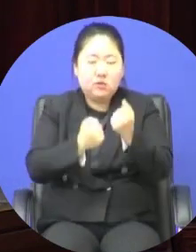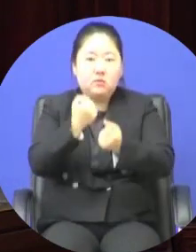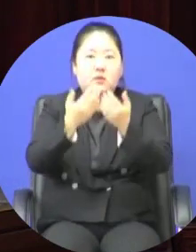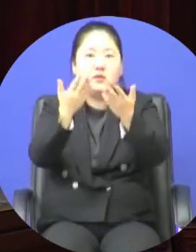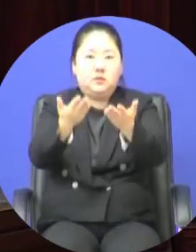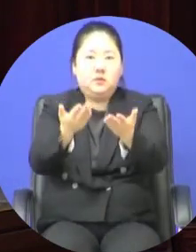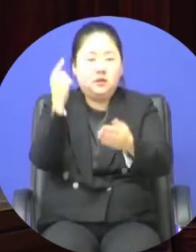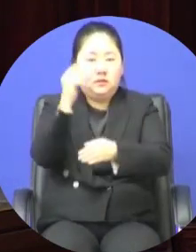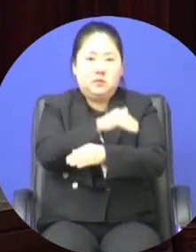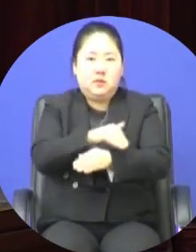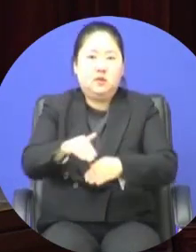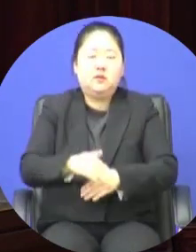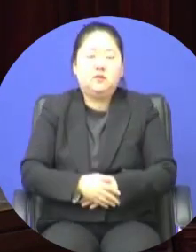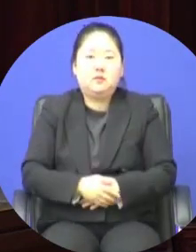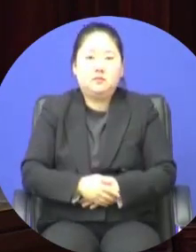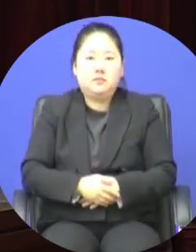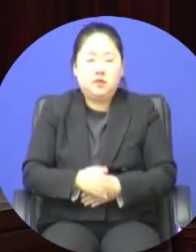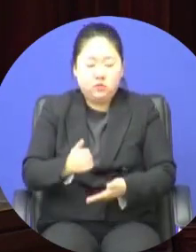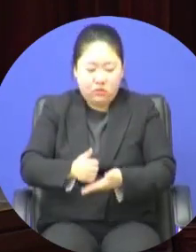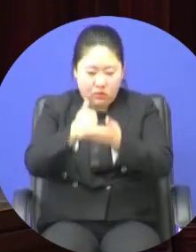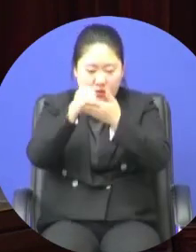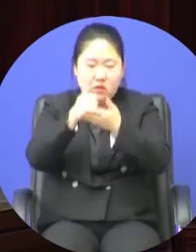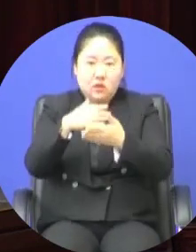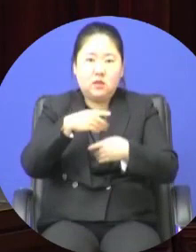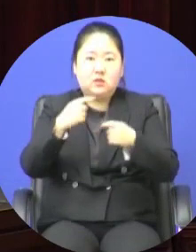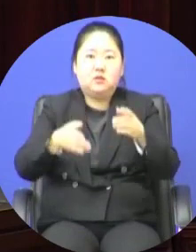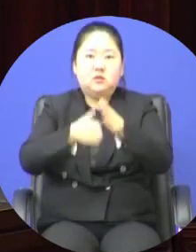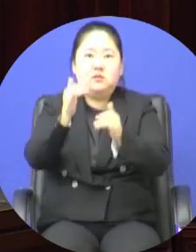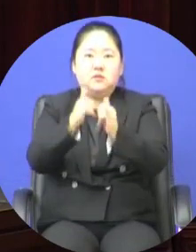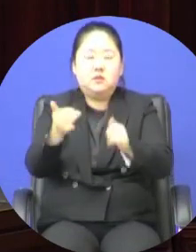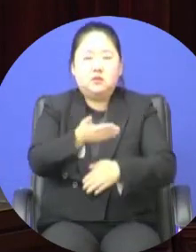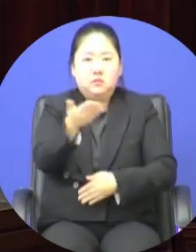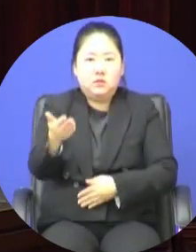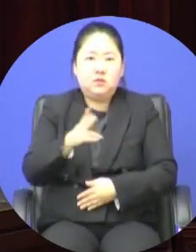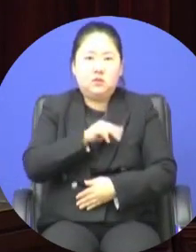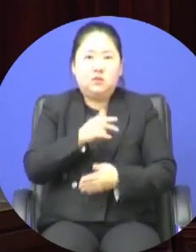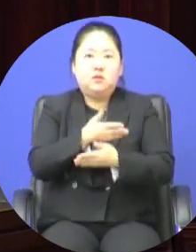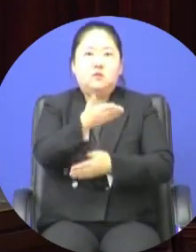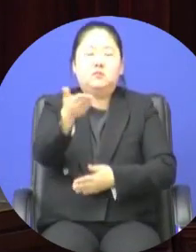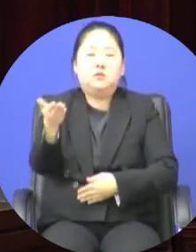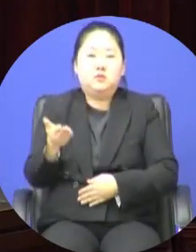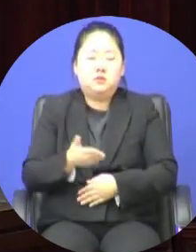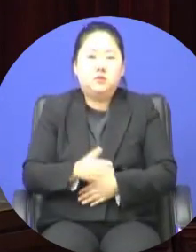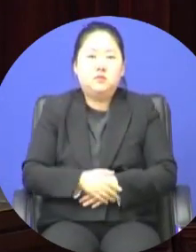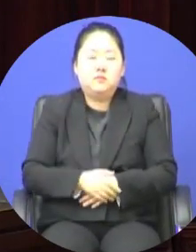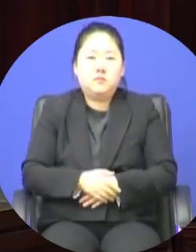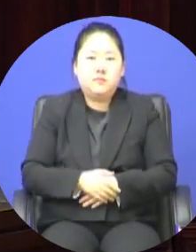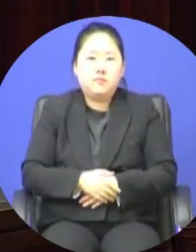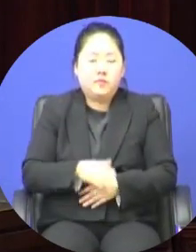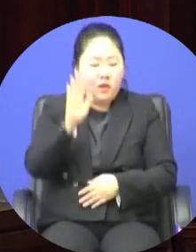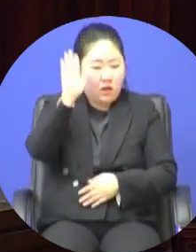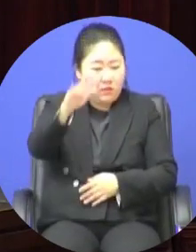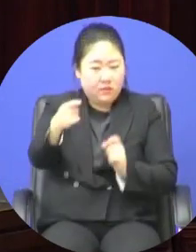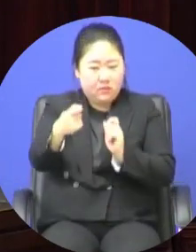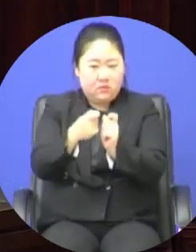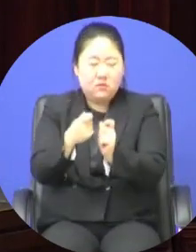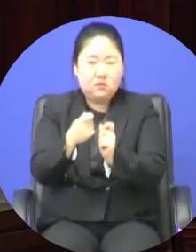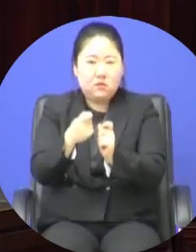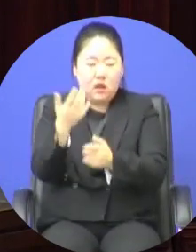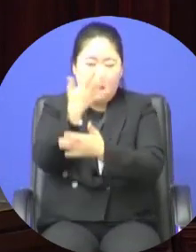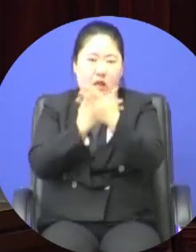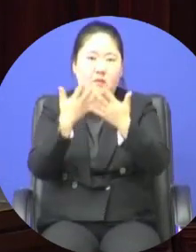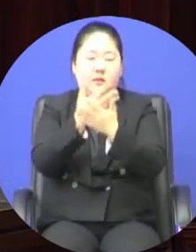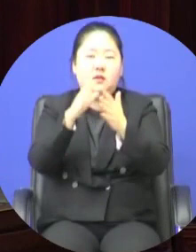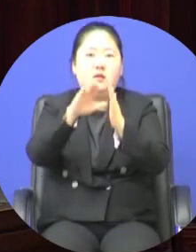설명드리도록 하겠습니다. 존경하는 안성 시민 여러분, 그리고 의원 여러분, 한치 앞도 예측할 수 없는 불확실성의